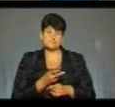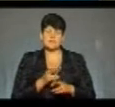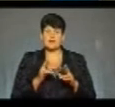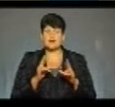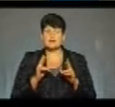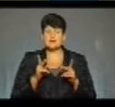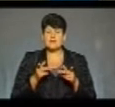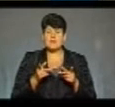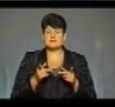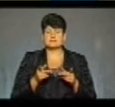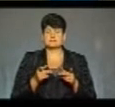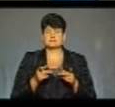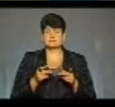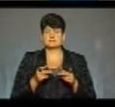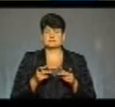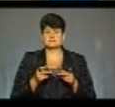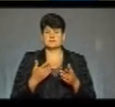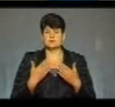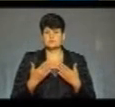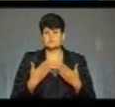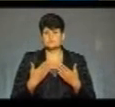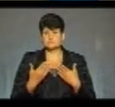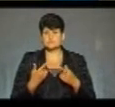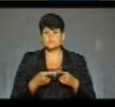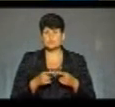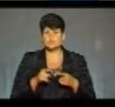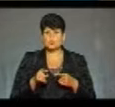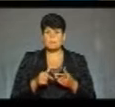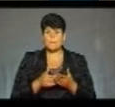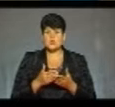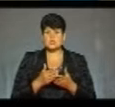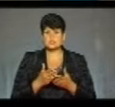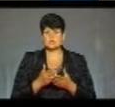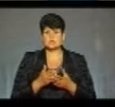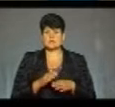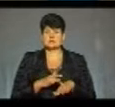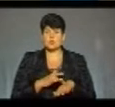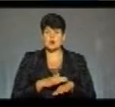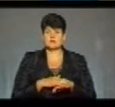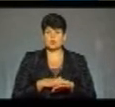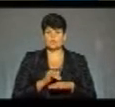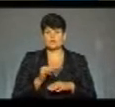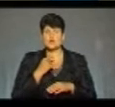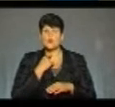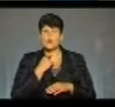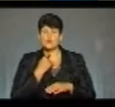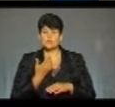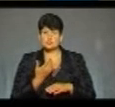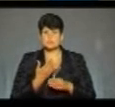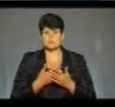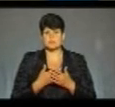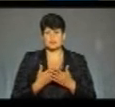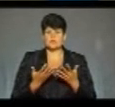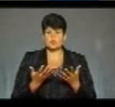як реагують на якісь політичні маркери такі «Слуга народу» і «Голос». Тому що, скажімо,